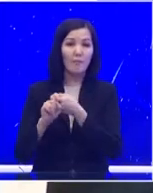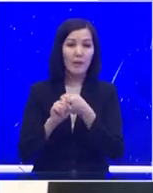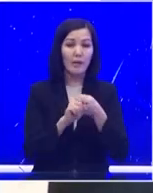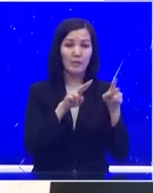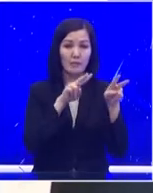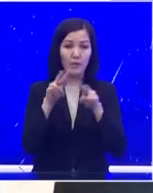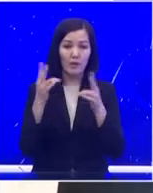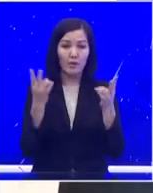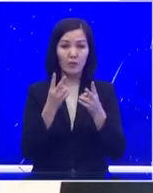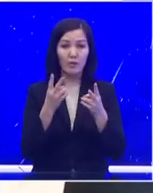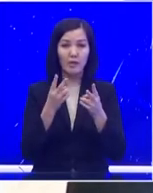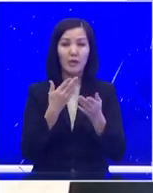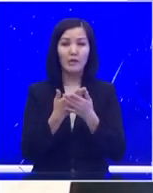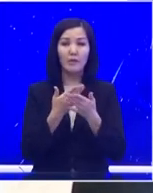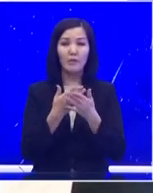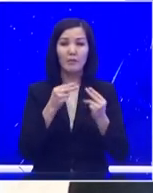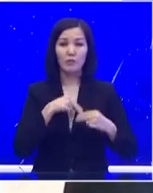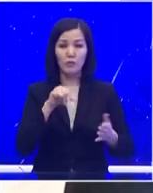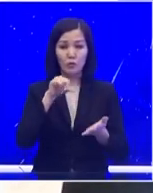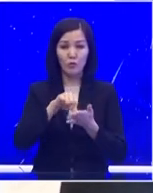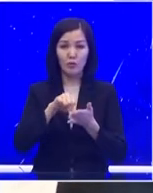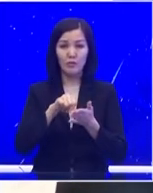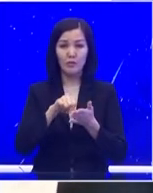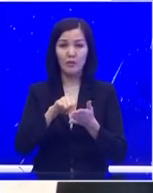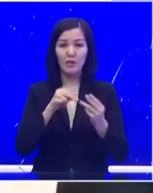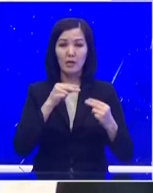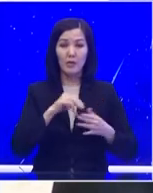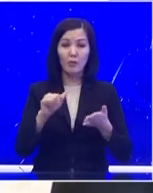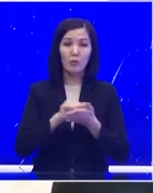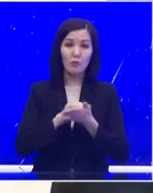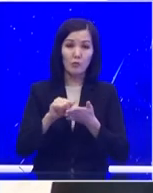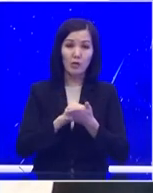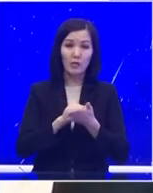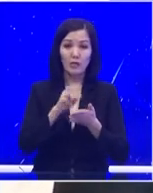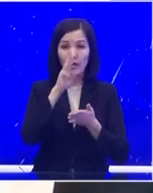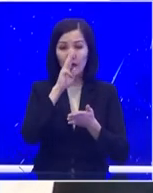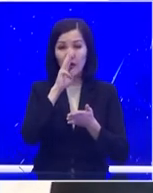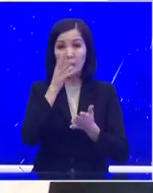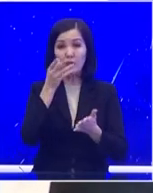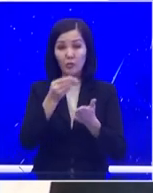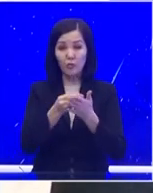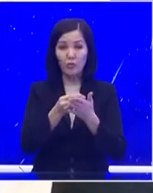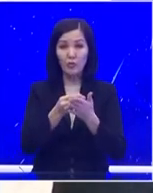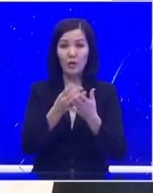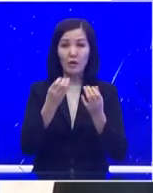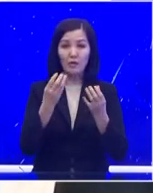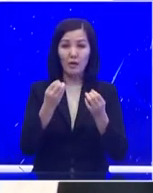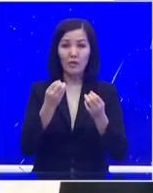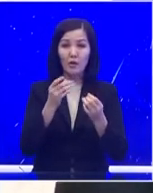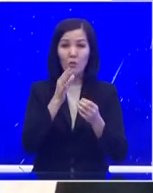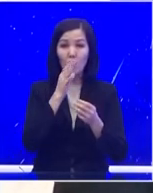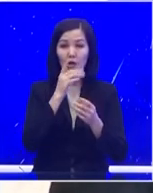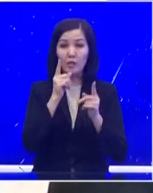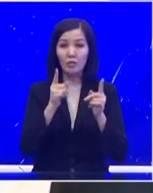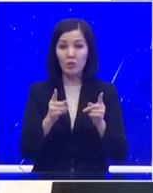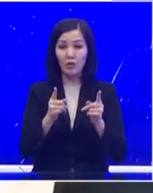бақылайды. Ол мысалы жұмысқа кірген кезде еңбек шартын жасасуы, айлық жалақысын төлеуі, одан бөлек жаңа жұмыс уақытын